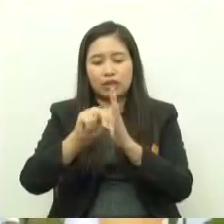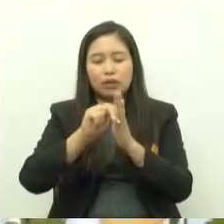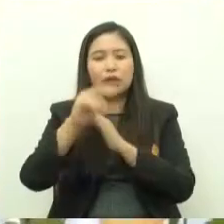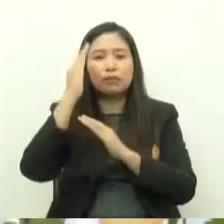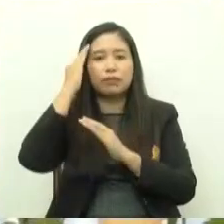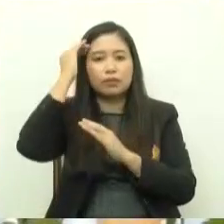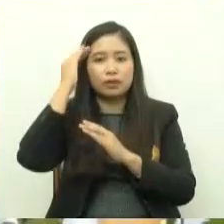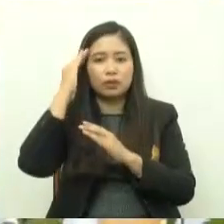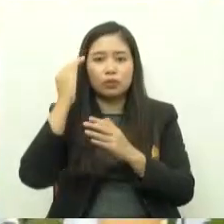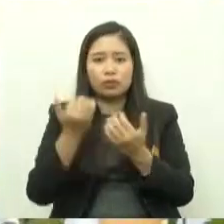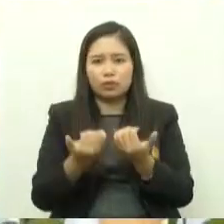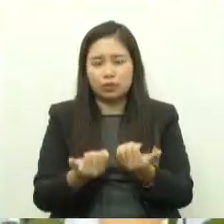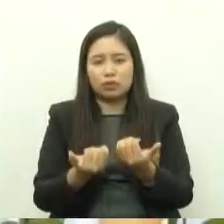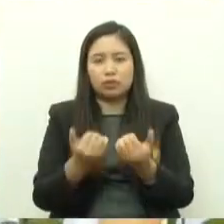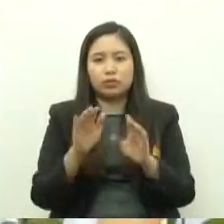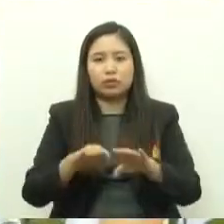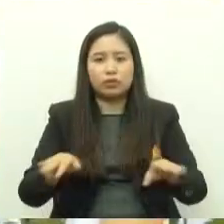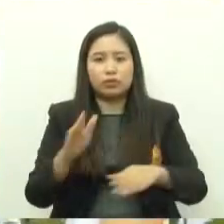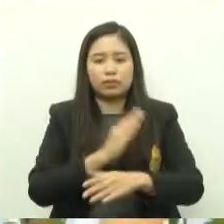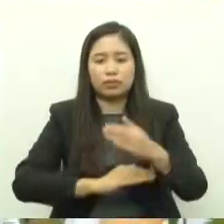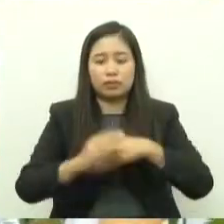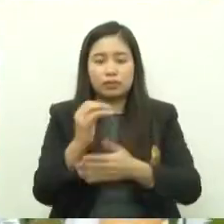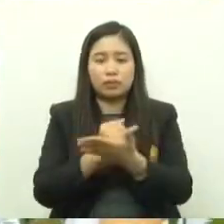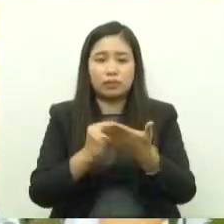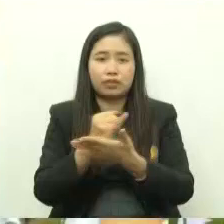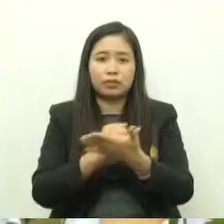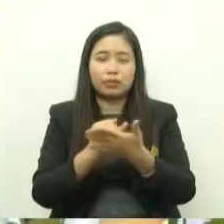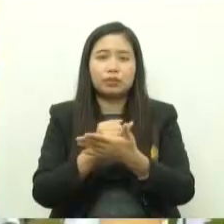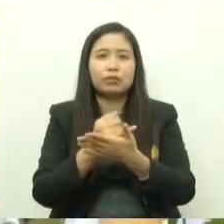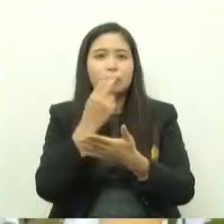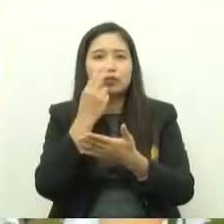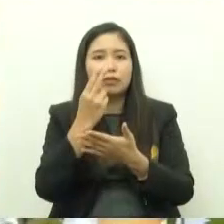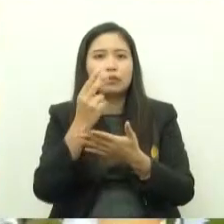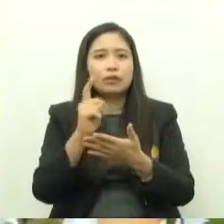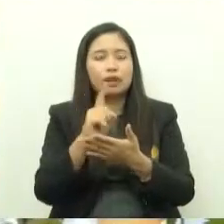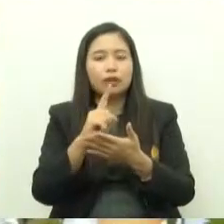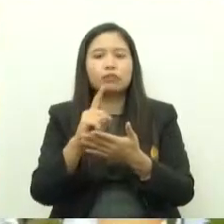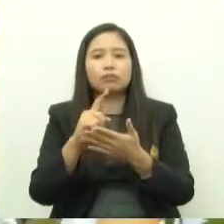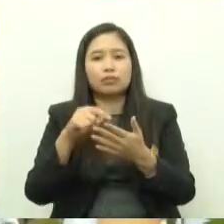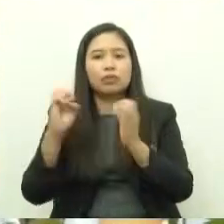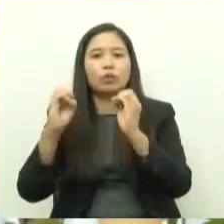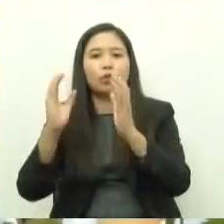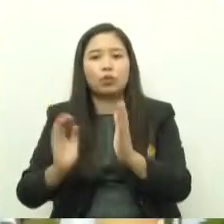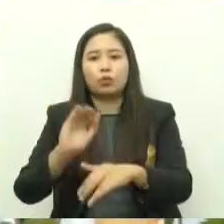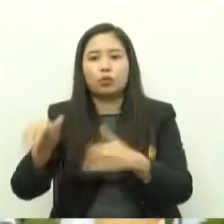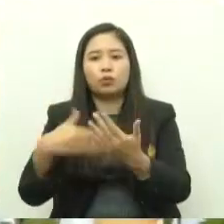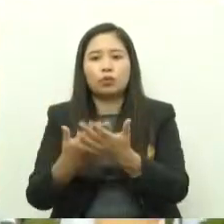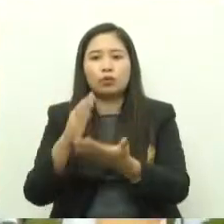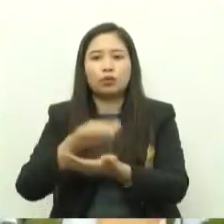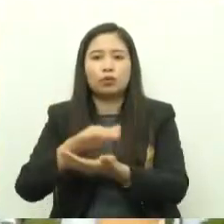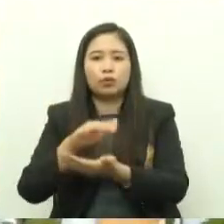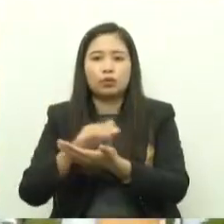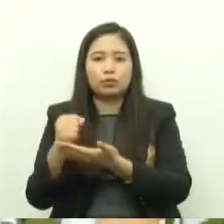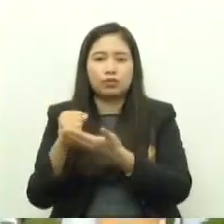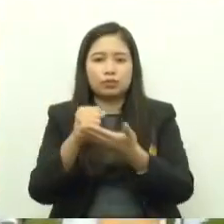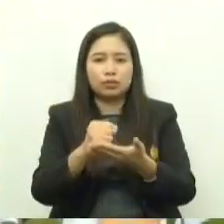ครับเรามาพบกับอ่าครูที่ทางโรงเรียนนะครับอ่าใช้คำว่าพิ่ง